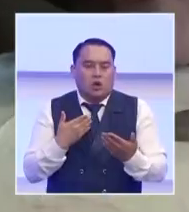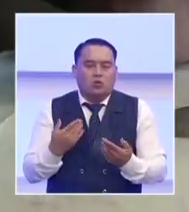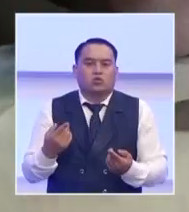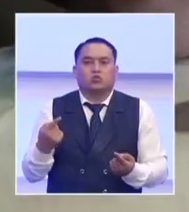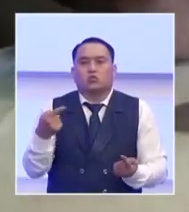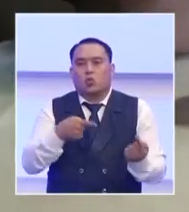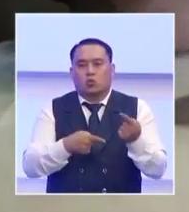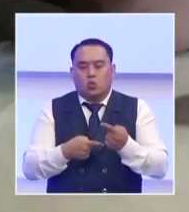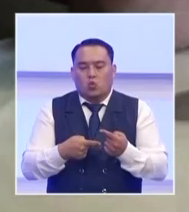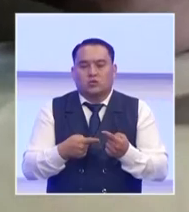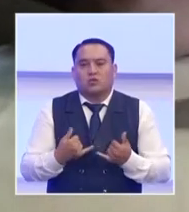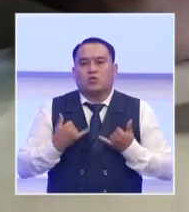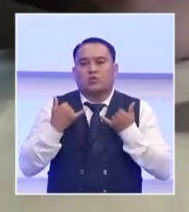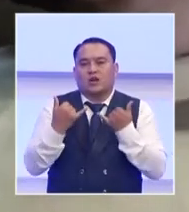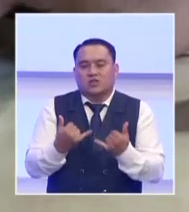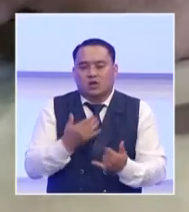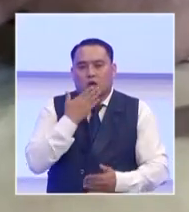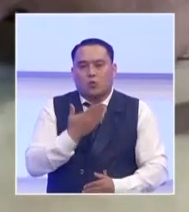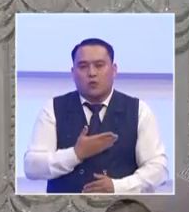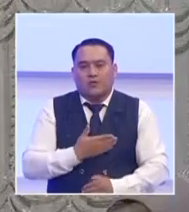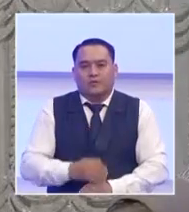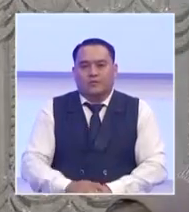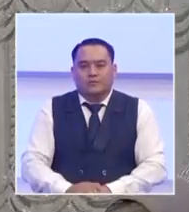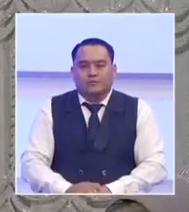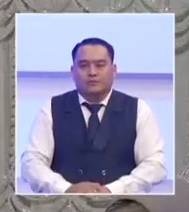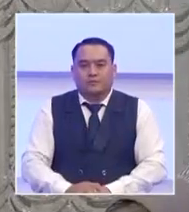супруга считают взаимное уважение и любовь